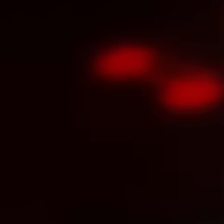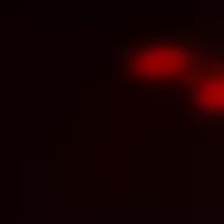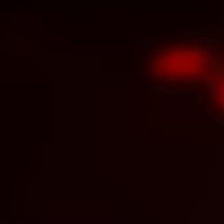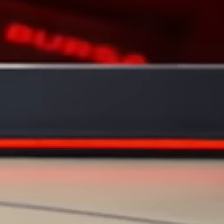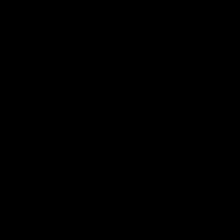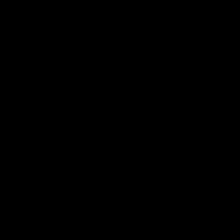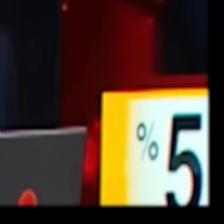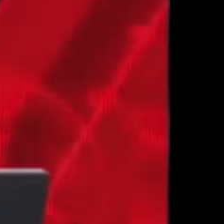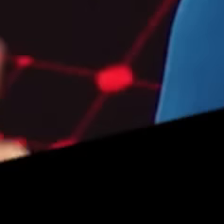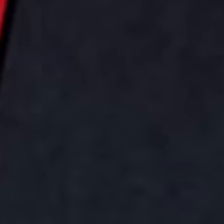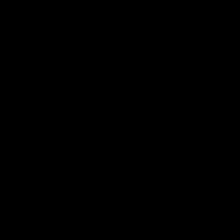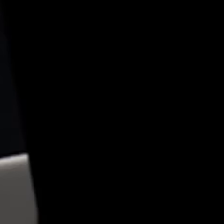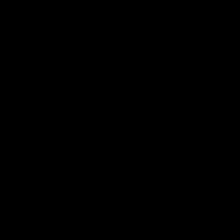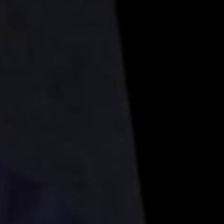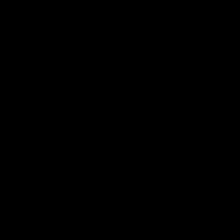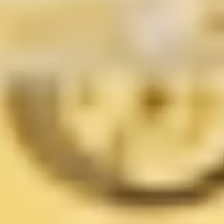Yeni verilere göre